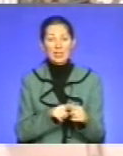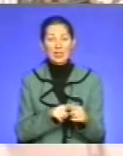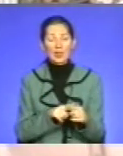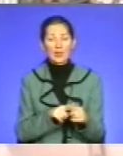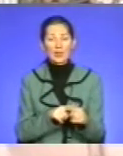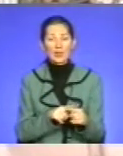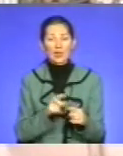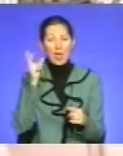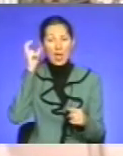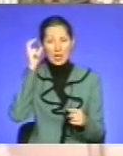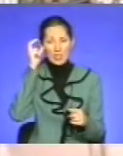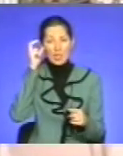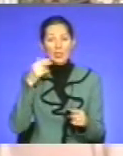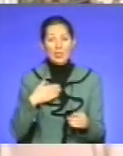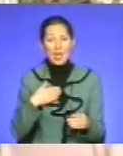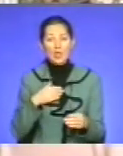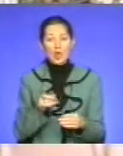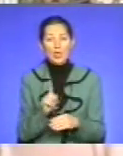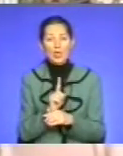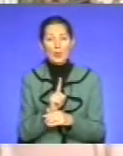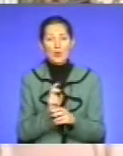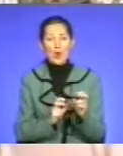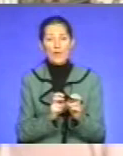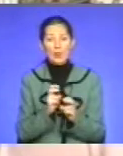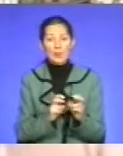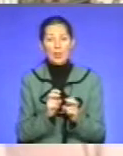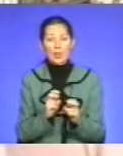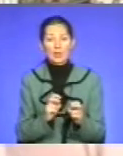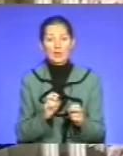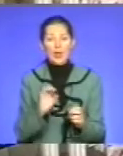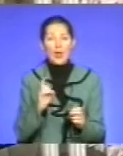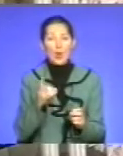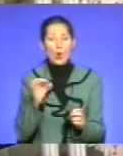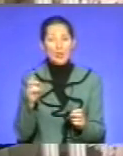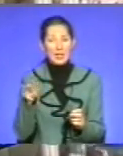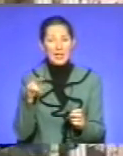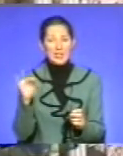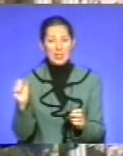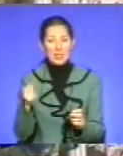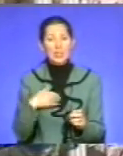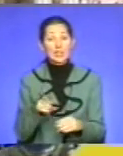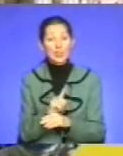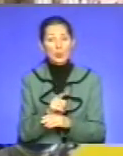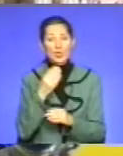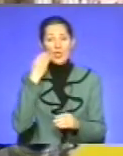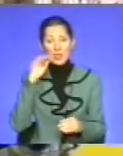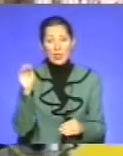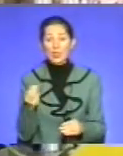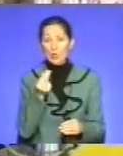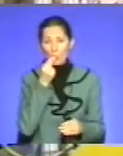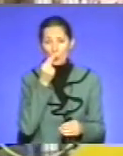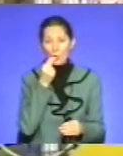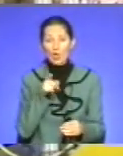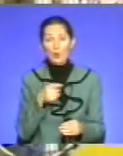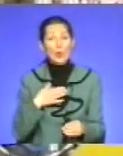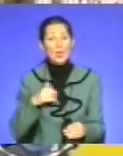гречану нашого тернопільського виробника «Екор». У нас на Тернопільщині найкращі продукти, і тому